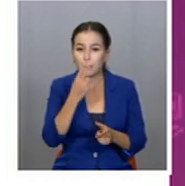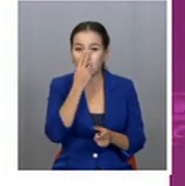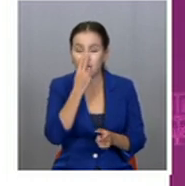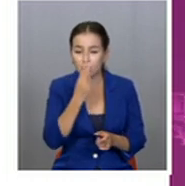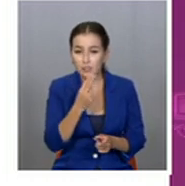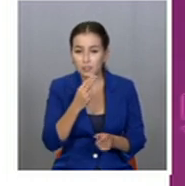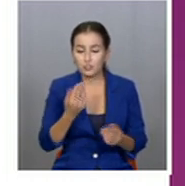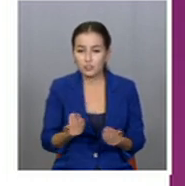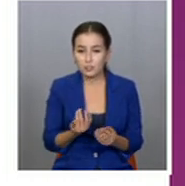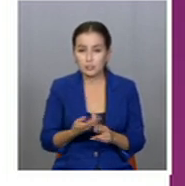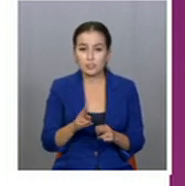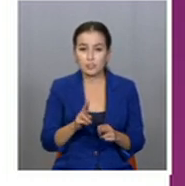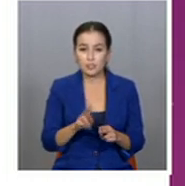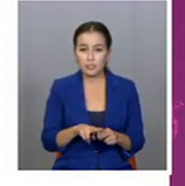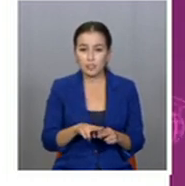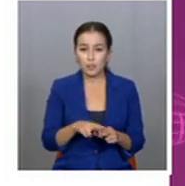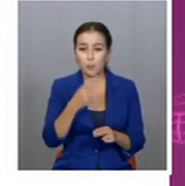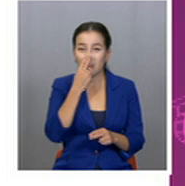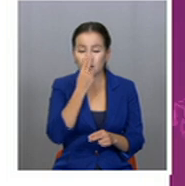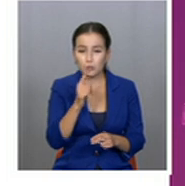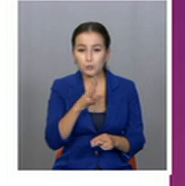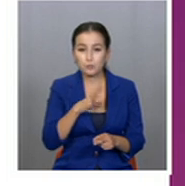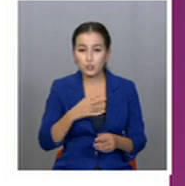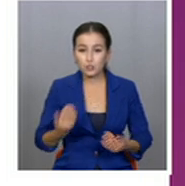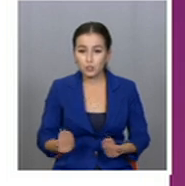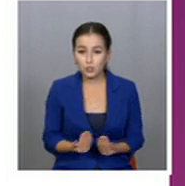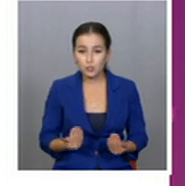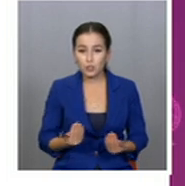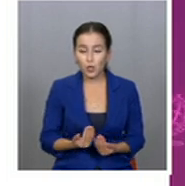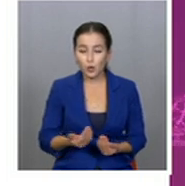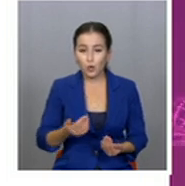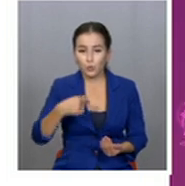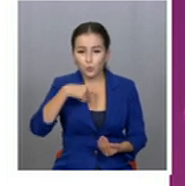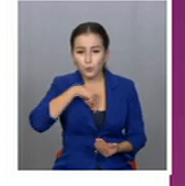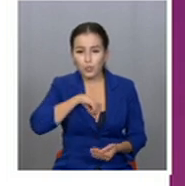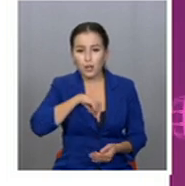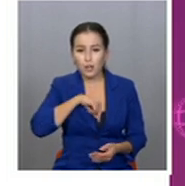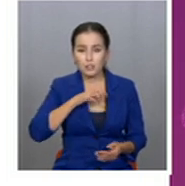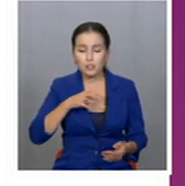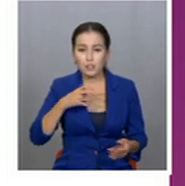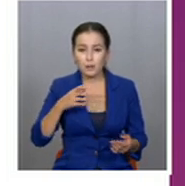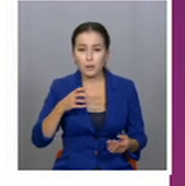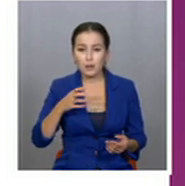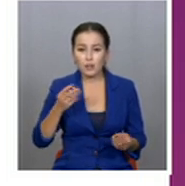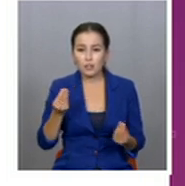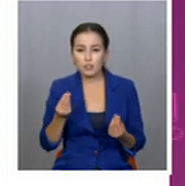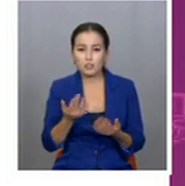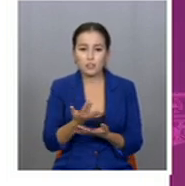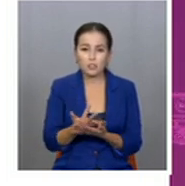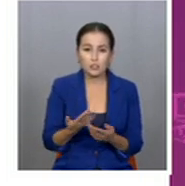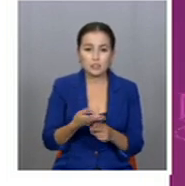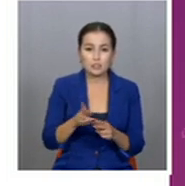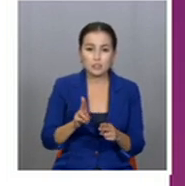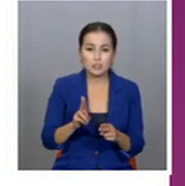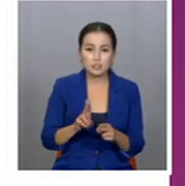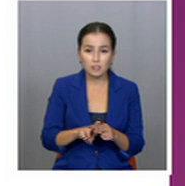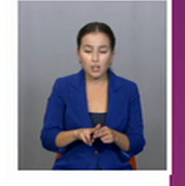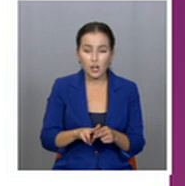Адамның тіршілік ортасына бейімделу үшін рухани, материалдық қажеттіліктер қанағаттандырылуы